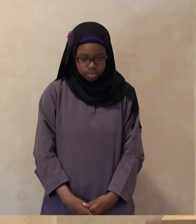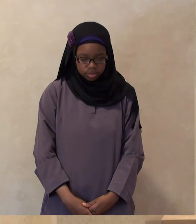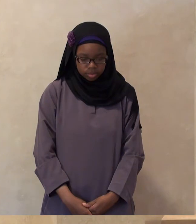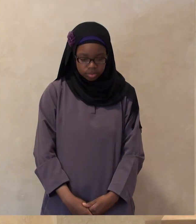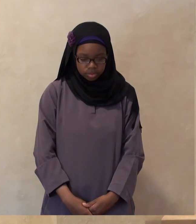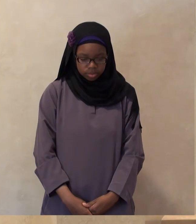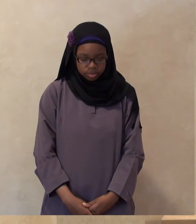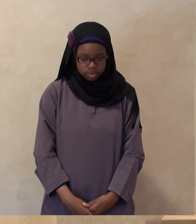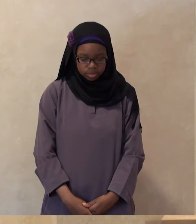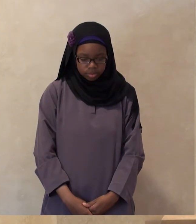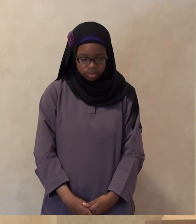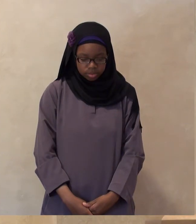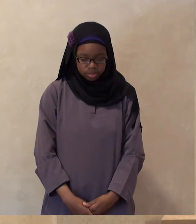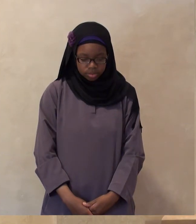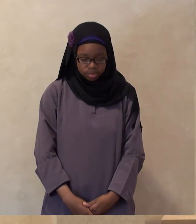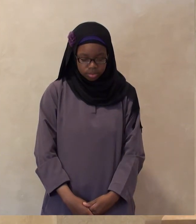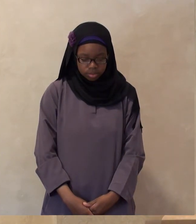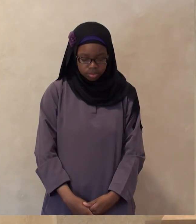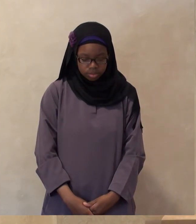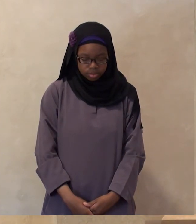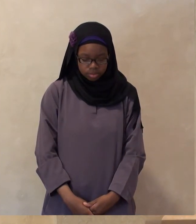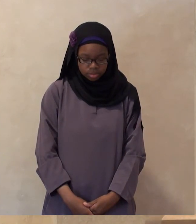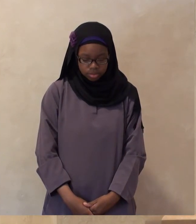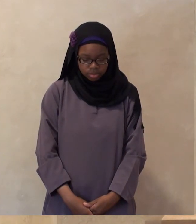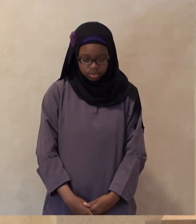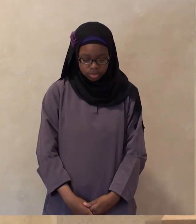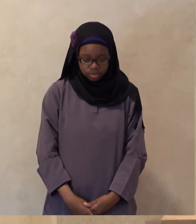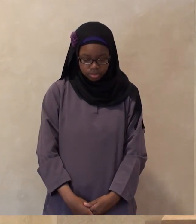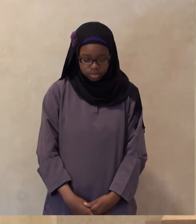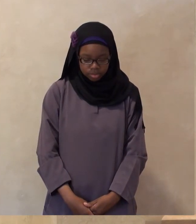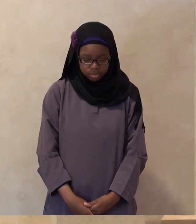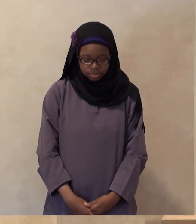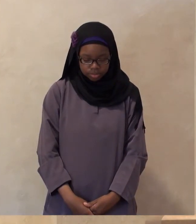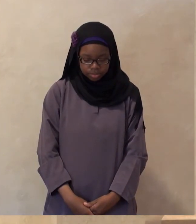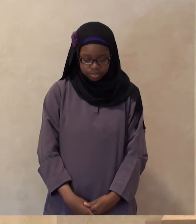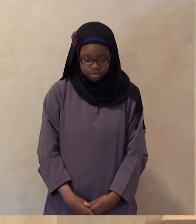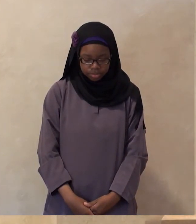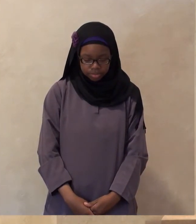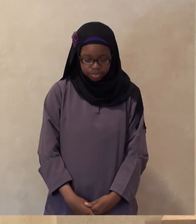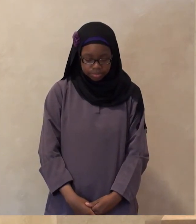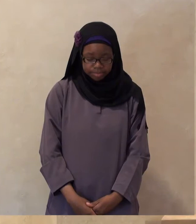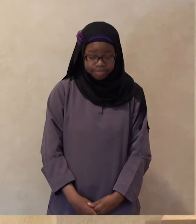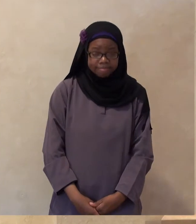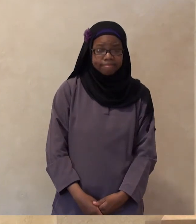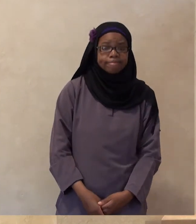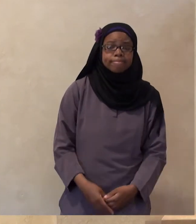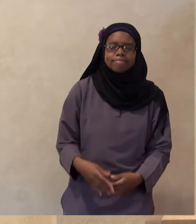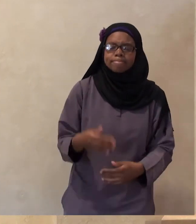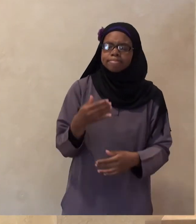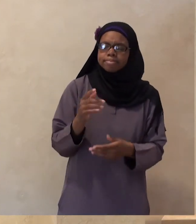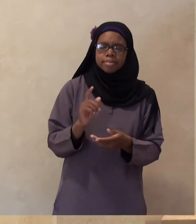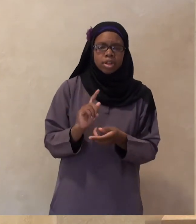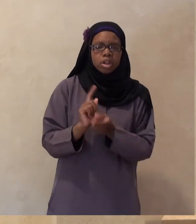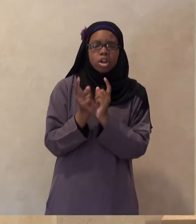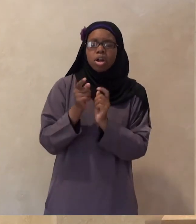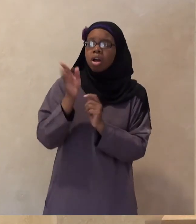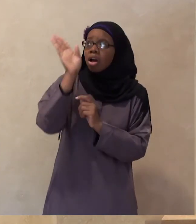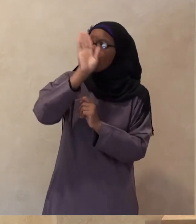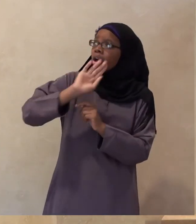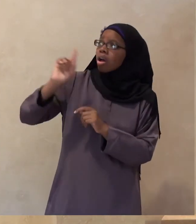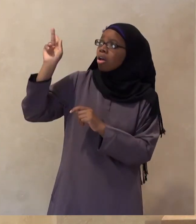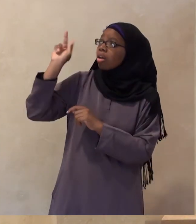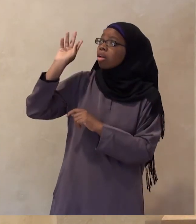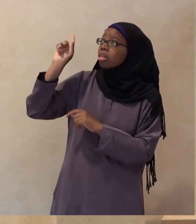بن جبل رضي الله تعالى narrates that Nabi Kareem صلى الله عليه وسلم said that Allah subhanahu wa ta'ala looks over on